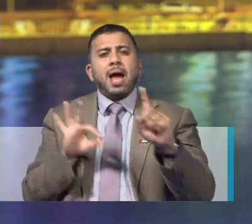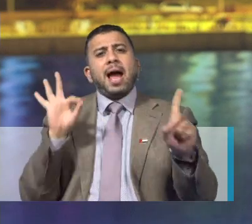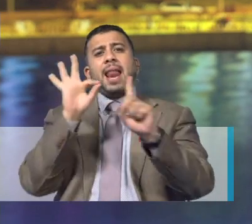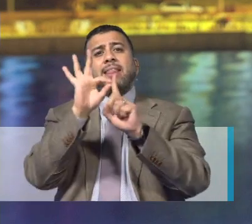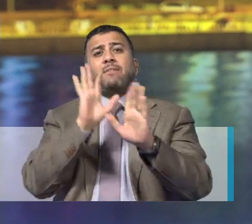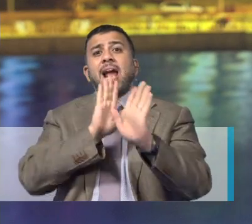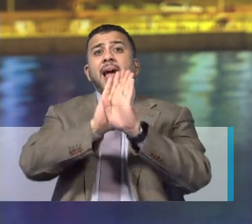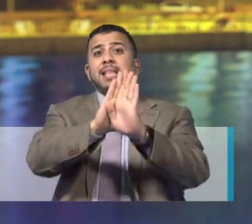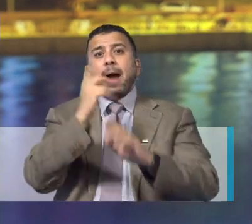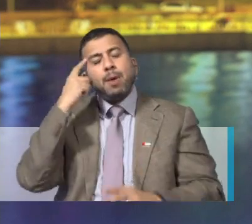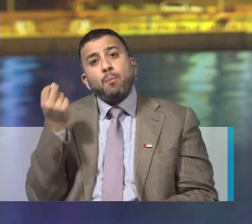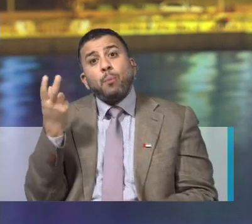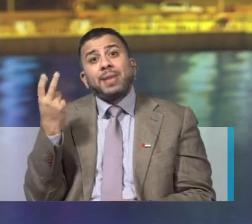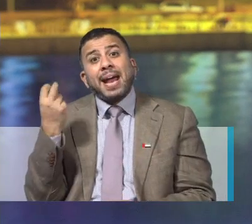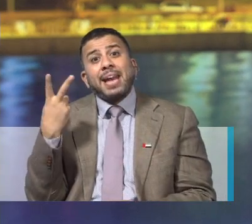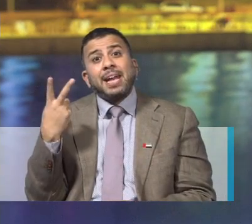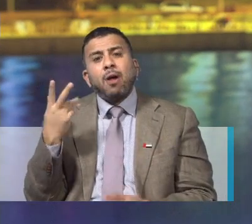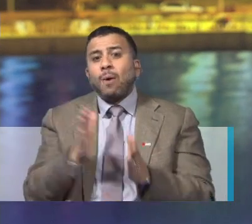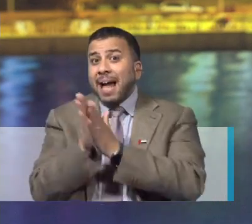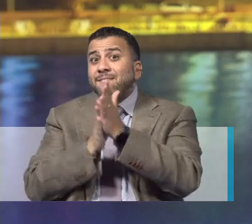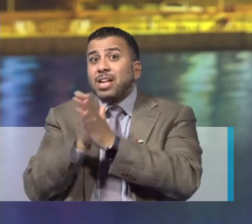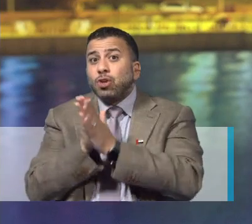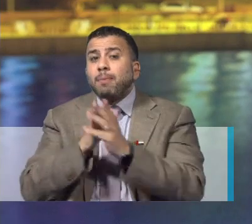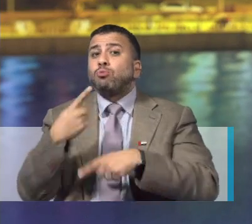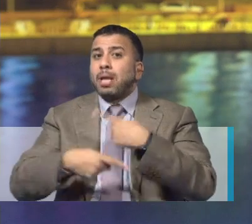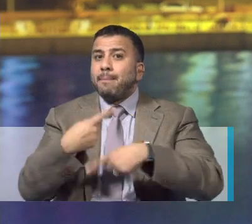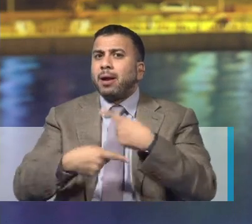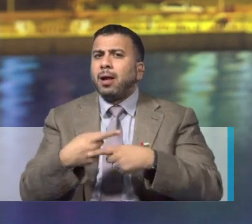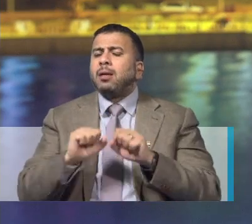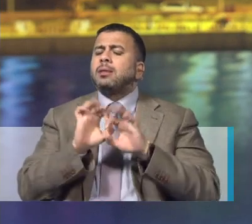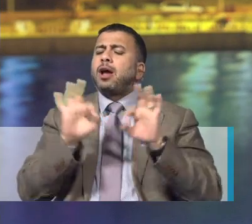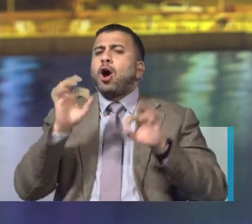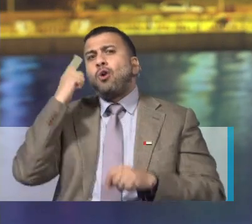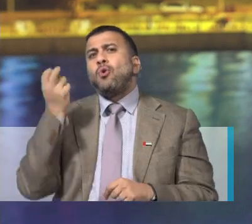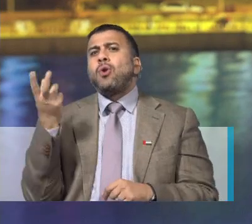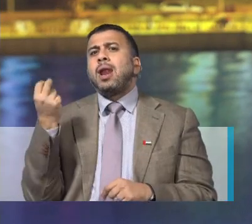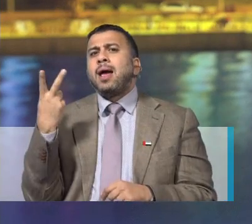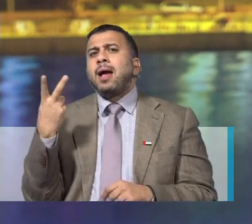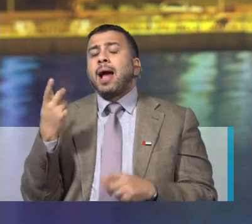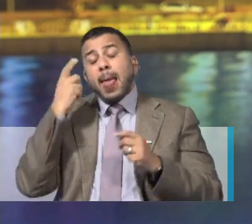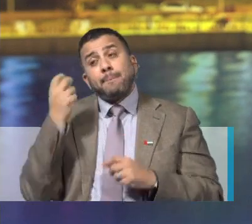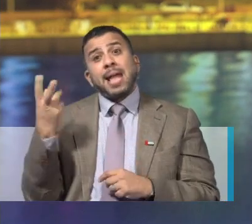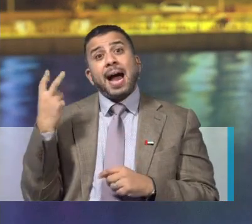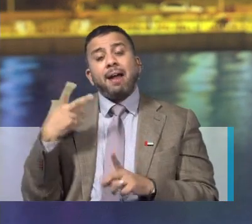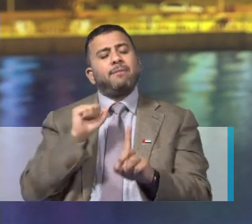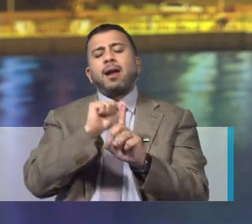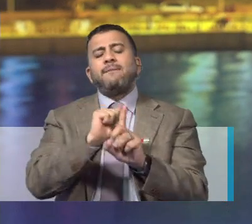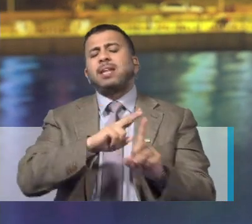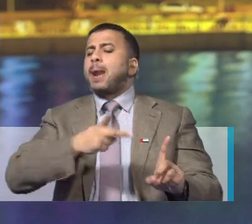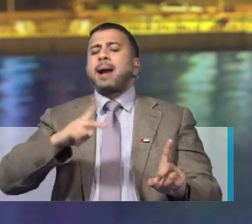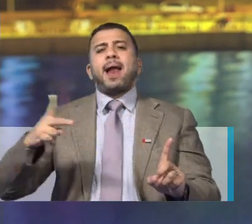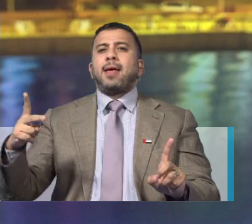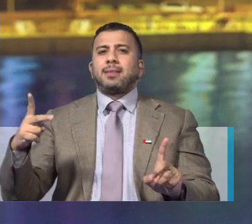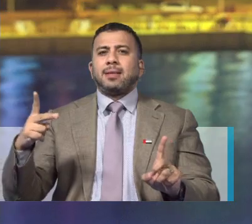الأولى والهادفة إلى دعم المبتكرين وتحفيزهم المستمر لطرح الحلول الإبداعية في كافة